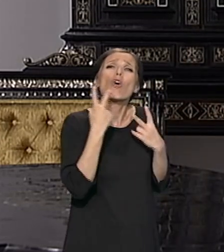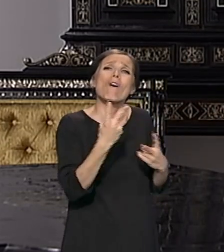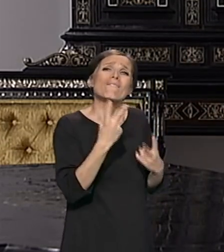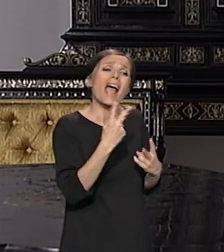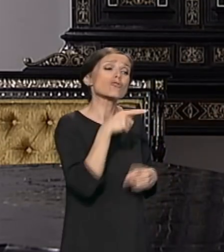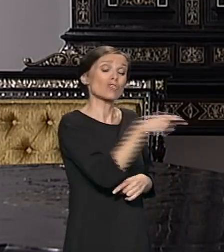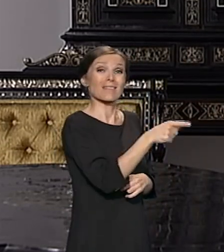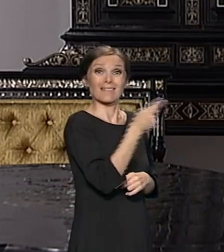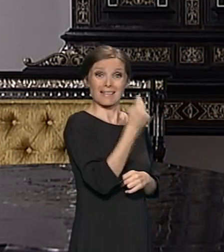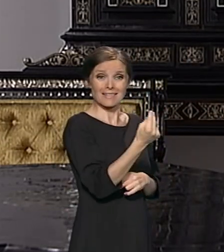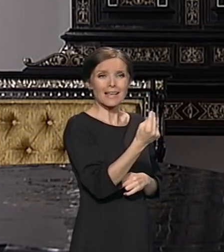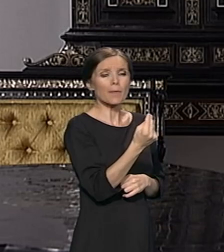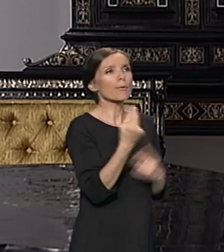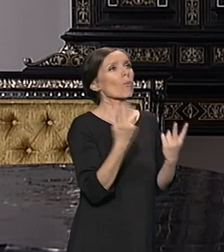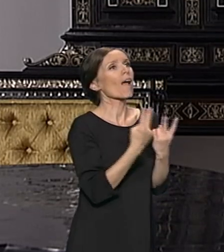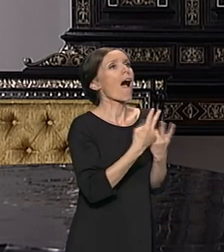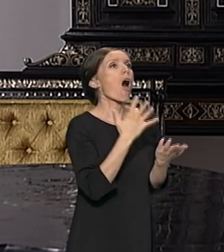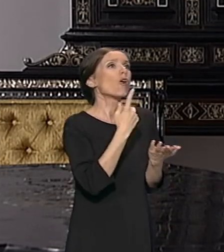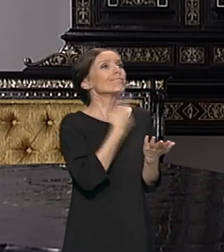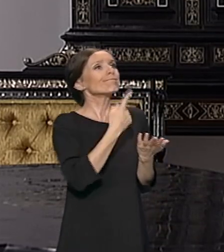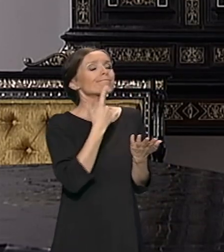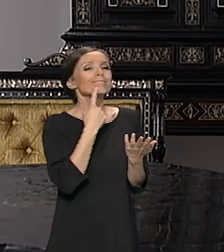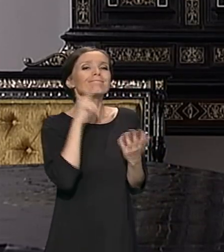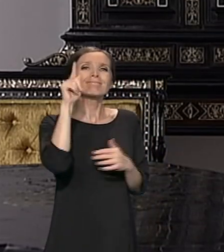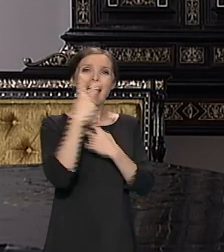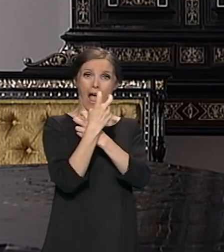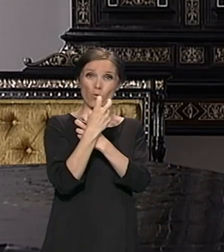možemo slobodno reći, neka vrsta izvorišta